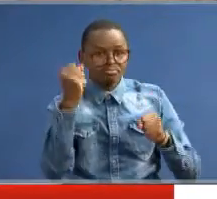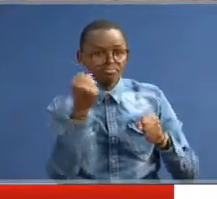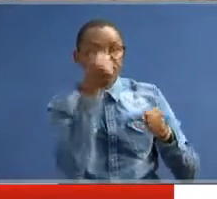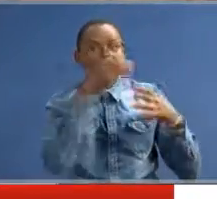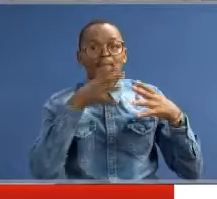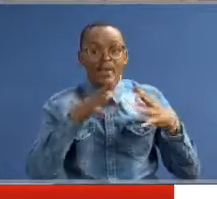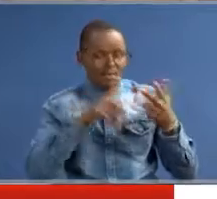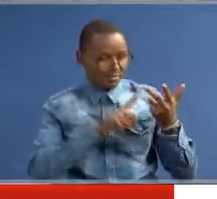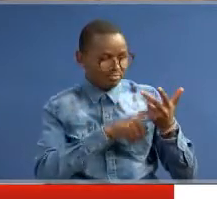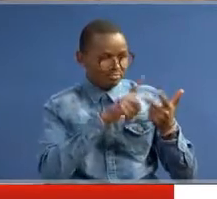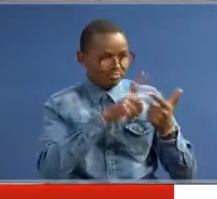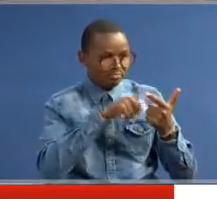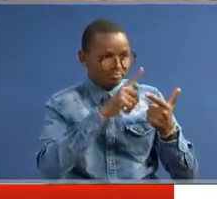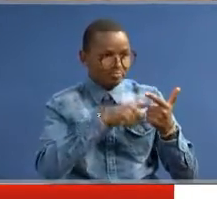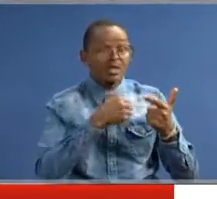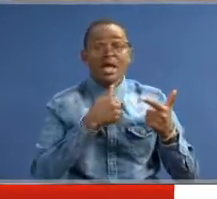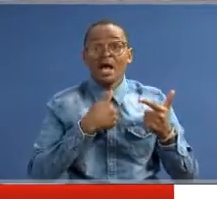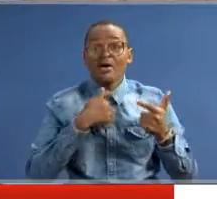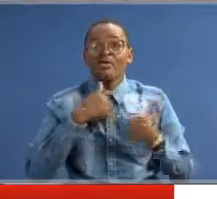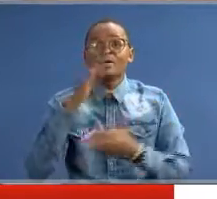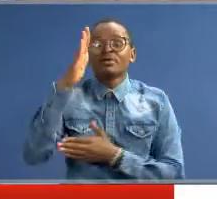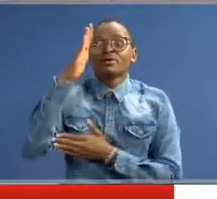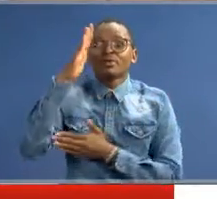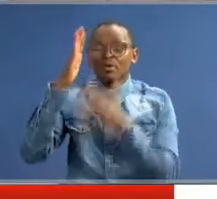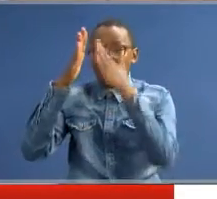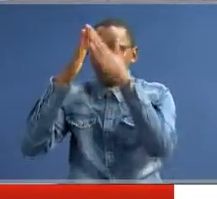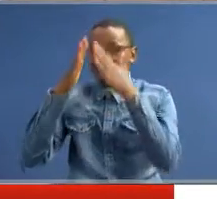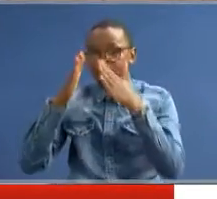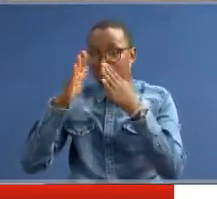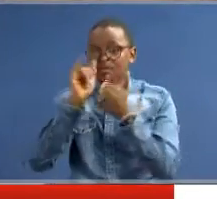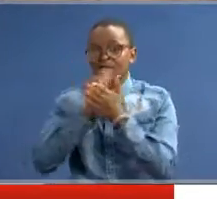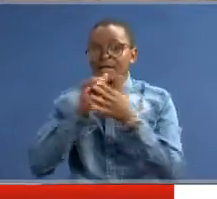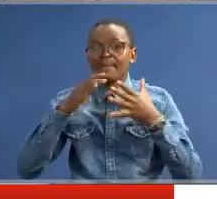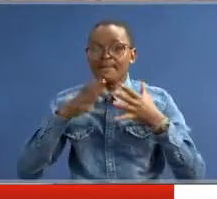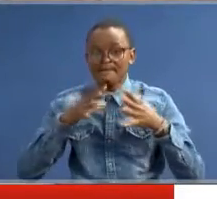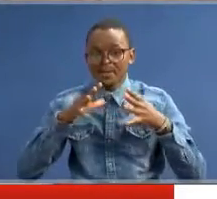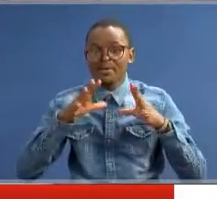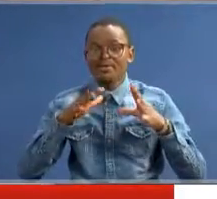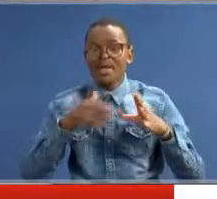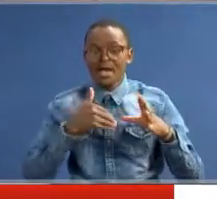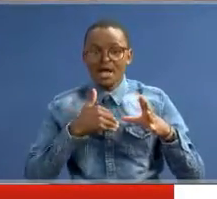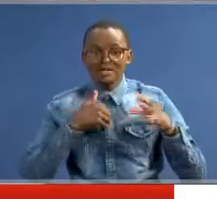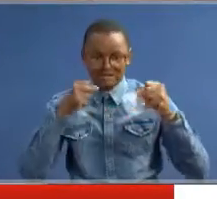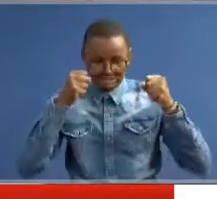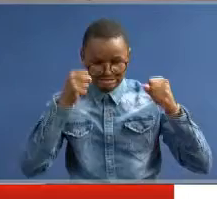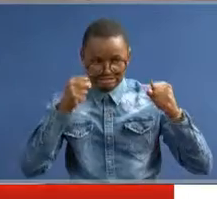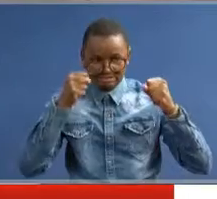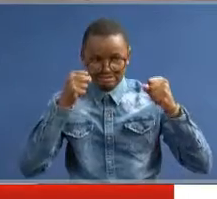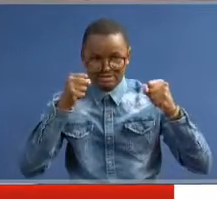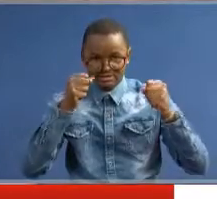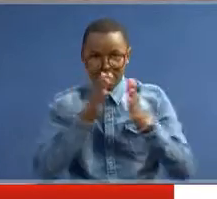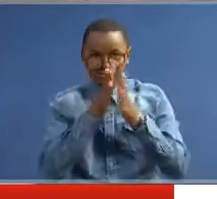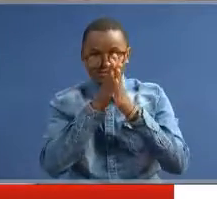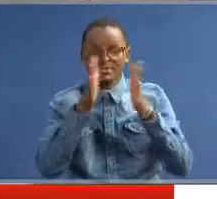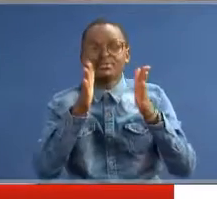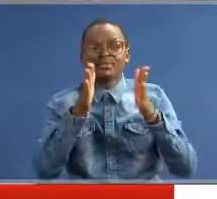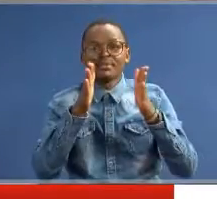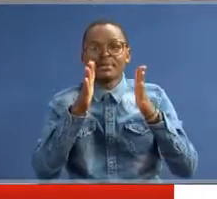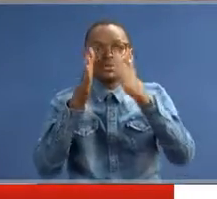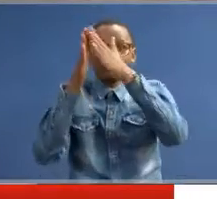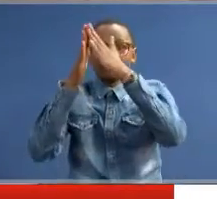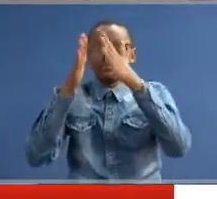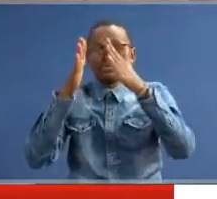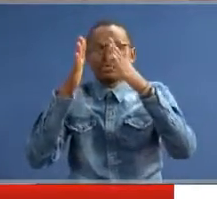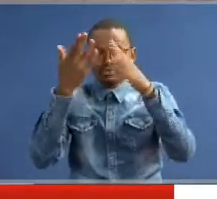na kuhesabu, kuwe na usalama kwa manyumba, ndio watu waese kuwa na hiyo confidence ya kufungua manyumba usiku